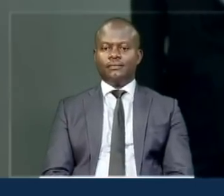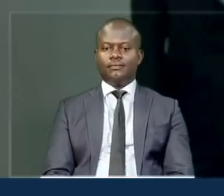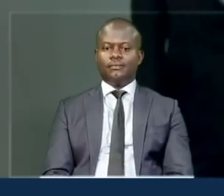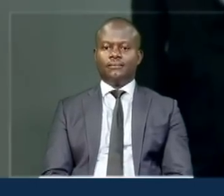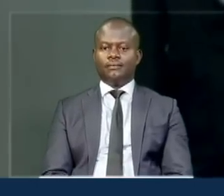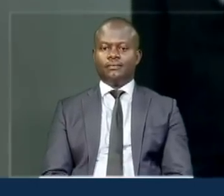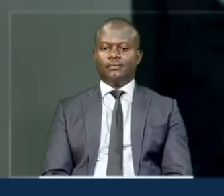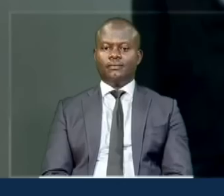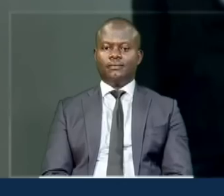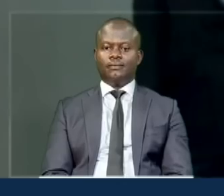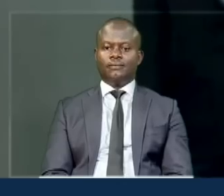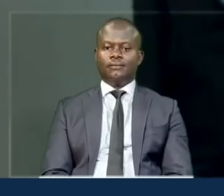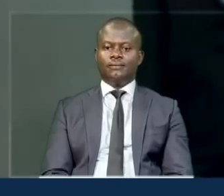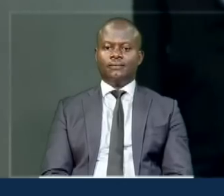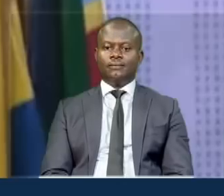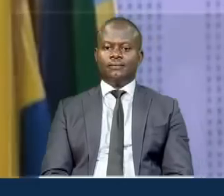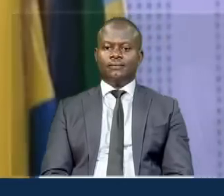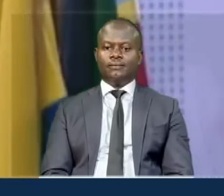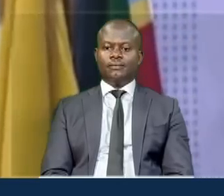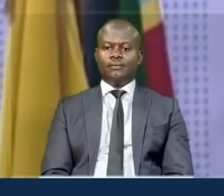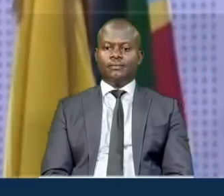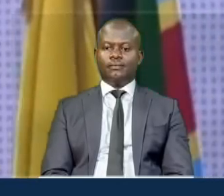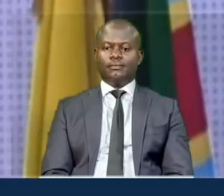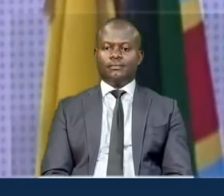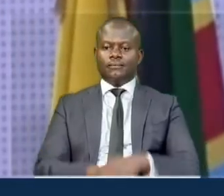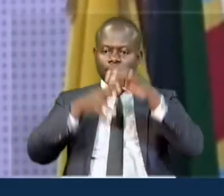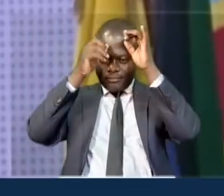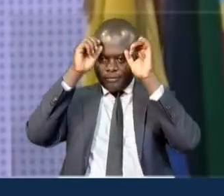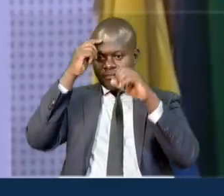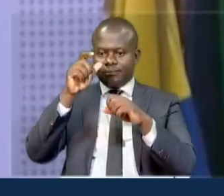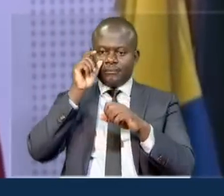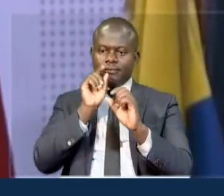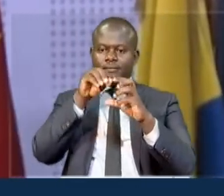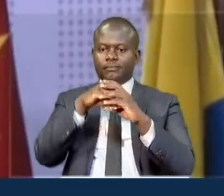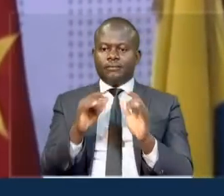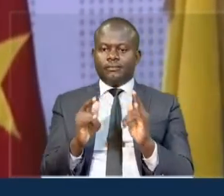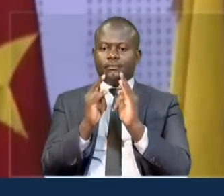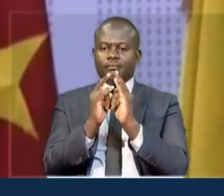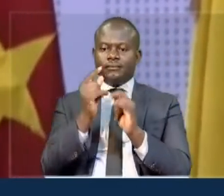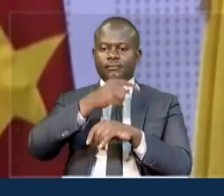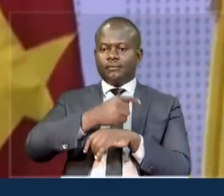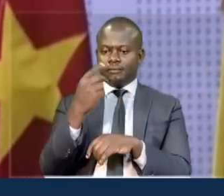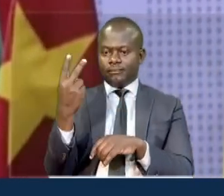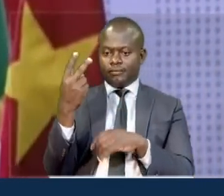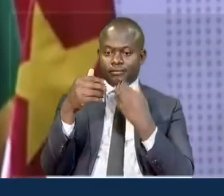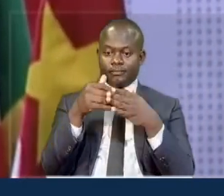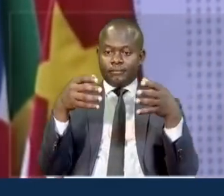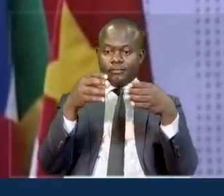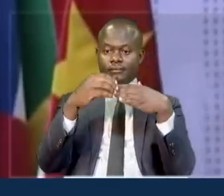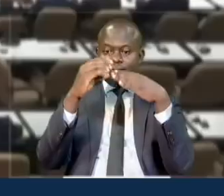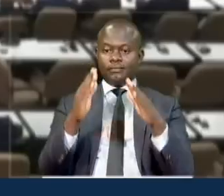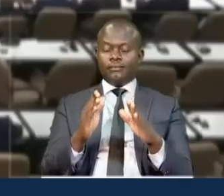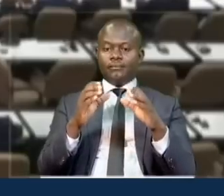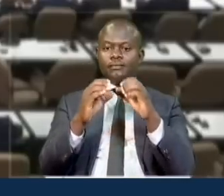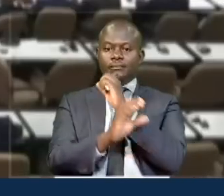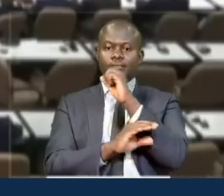and to attend this summit. Perezida Kagame yitabiriye inama y'iminsi ibiri ihuza abayobozi